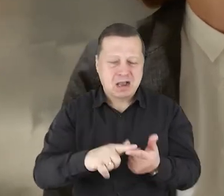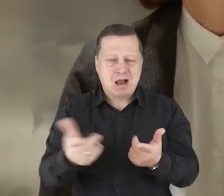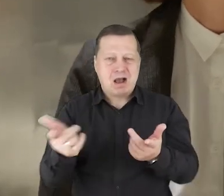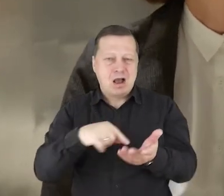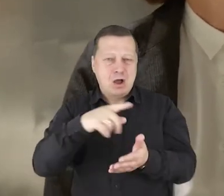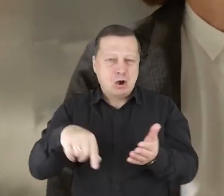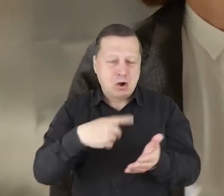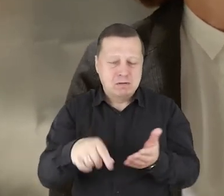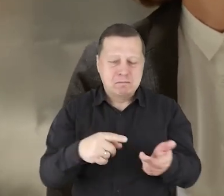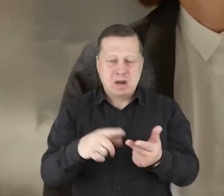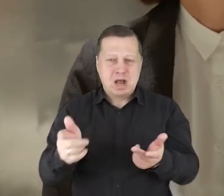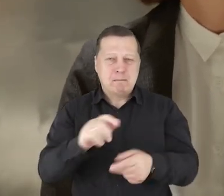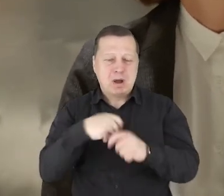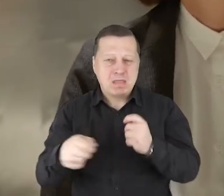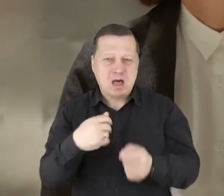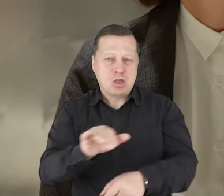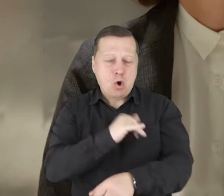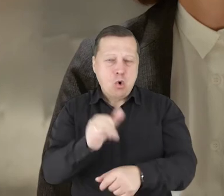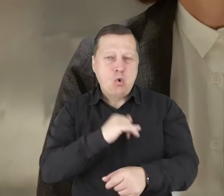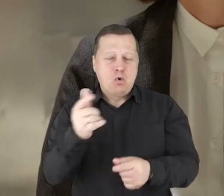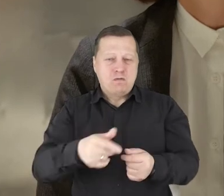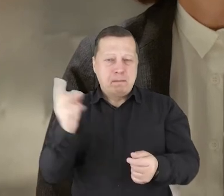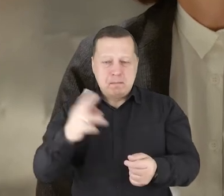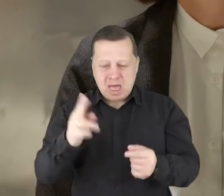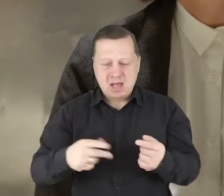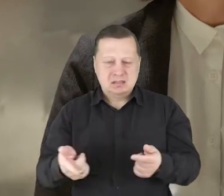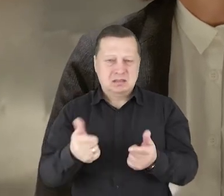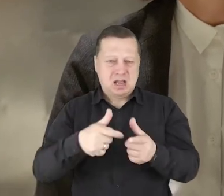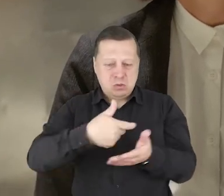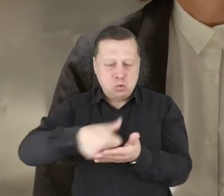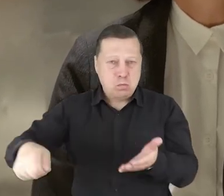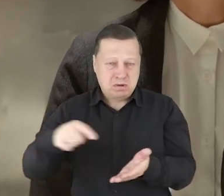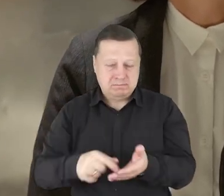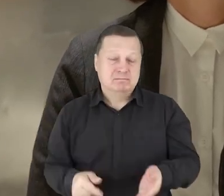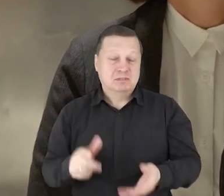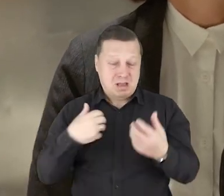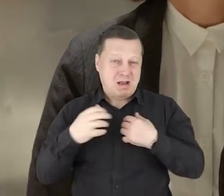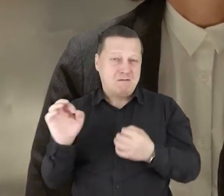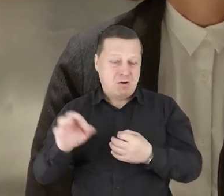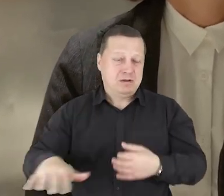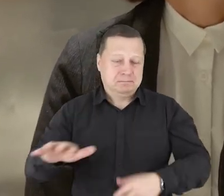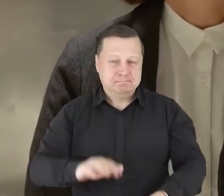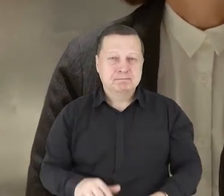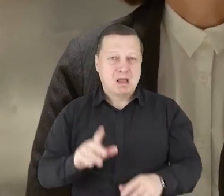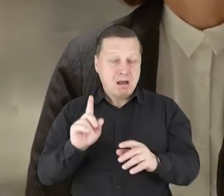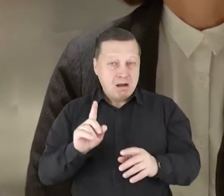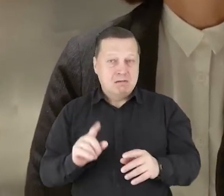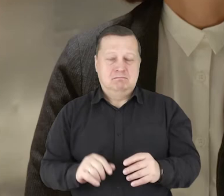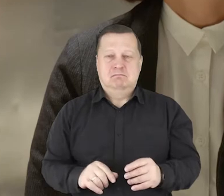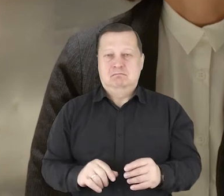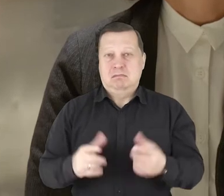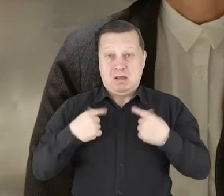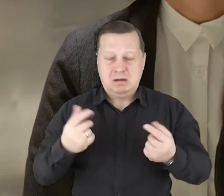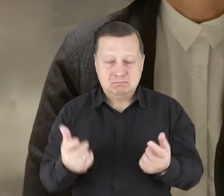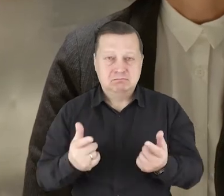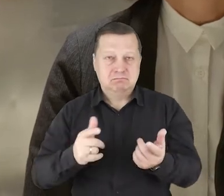kompakty, banany, ołówki, pędzle, tubki z farbą. Wszystko to, co artystę otaczało. Ale nagle, i to był